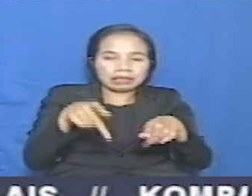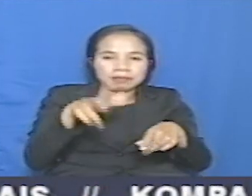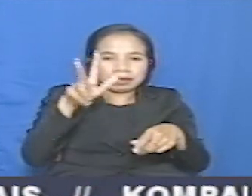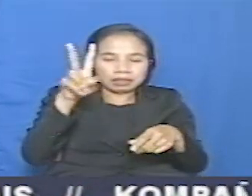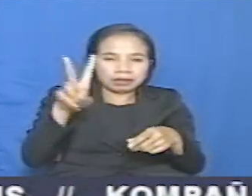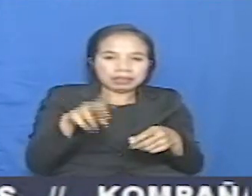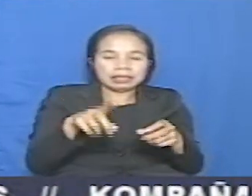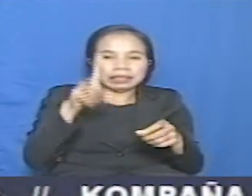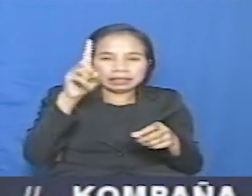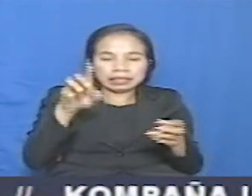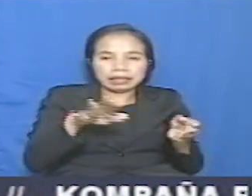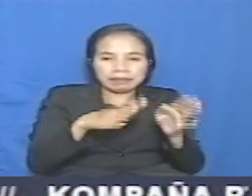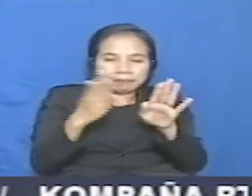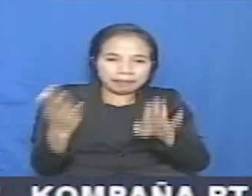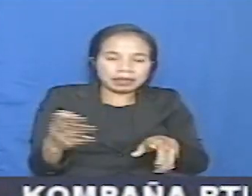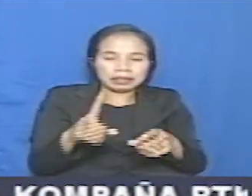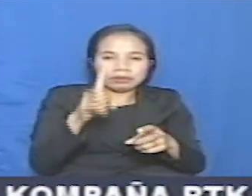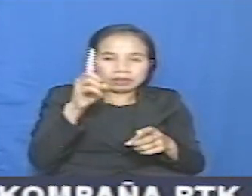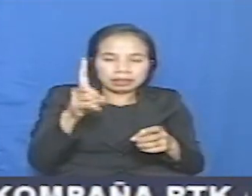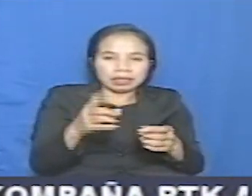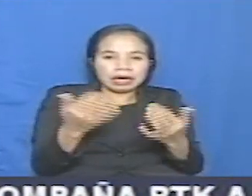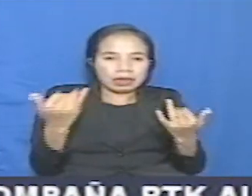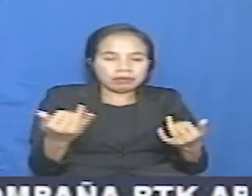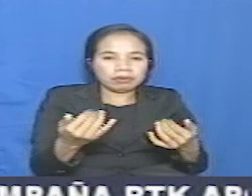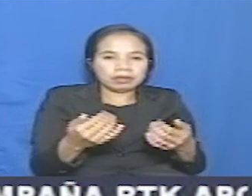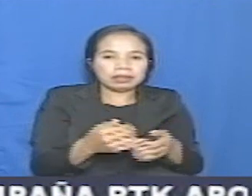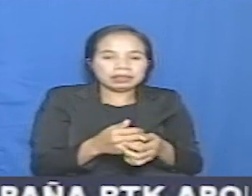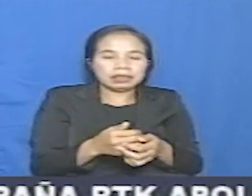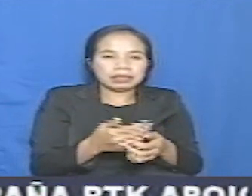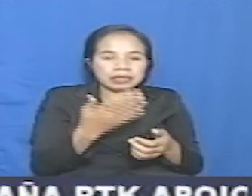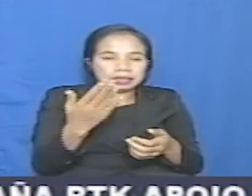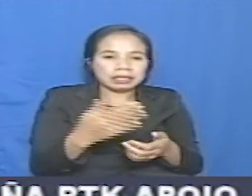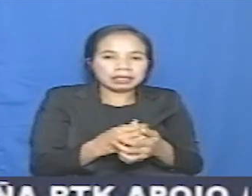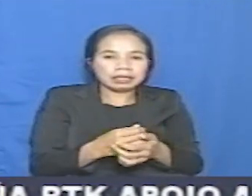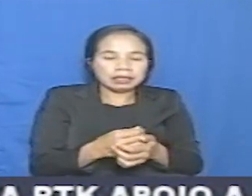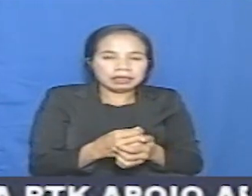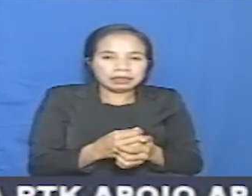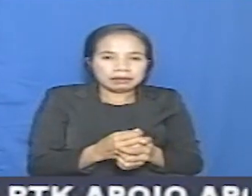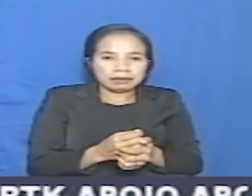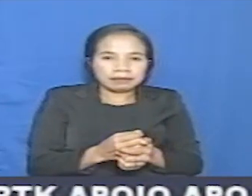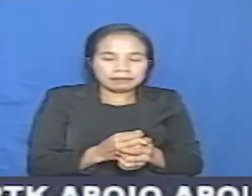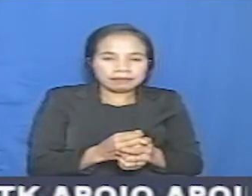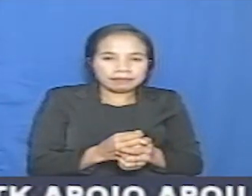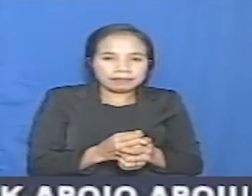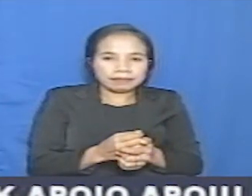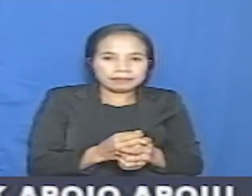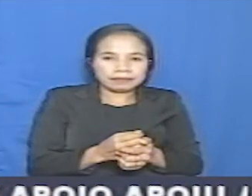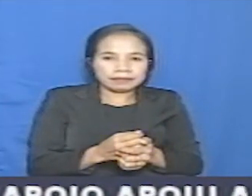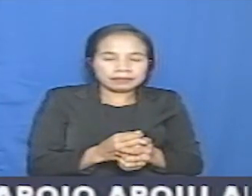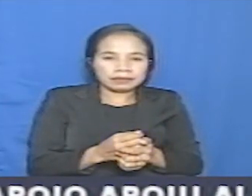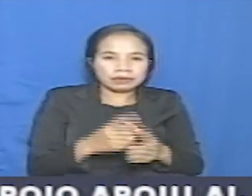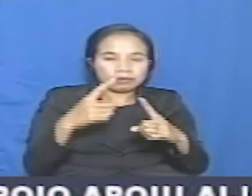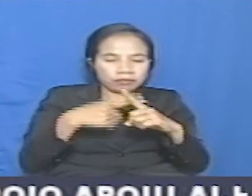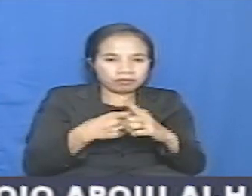no nain ida konsege eskapa, no dadaung ne halo hela kurativu tradisional. En cuanto te ruo... Ia fulang ne